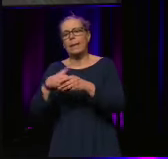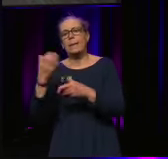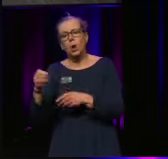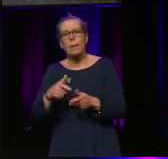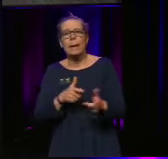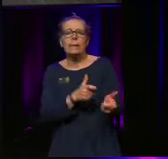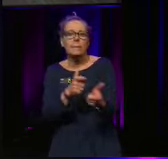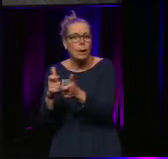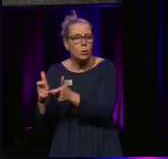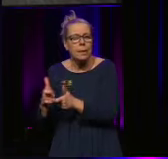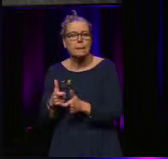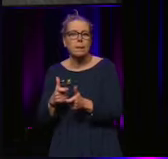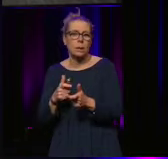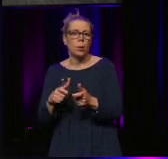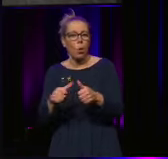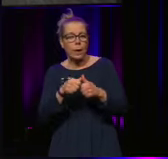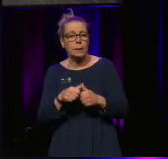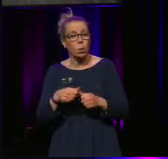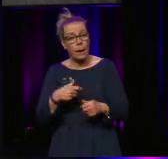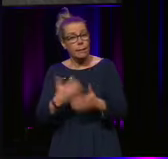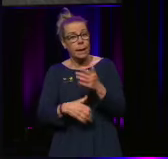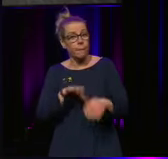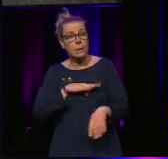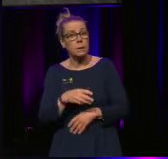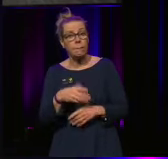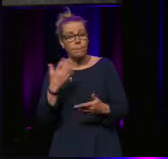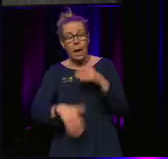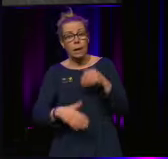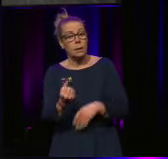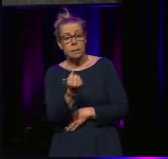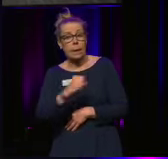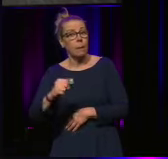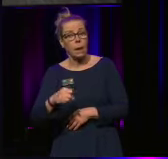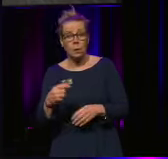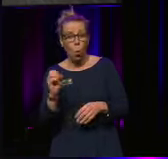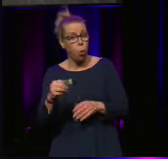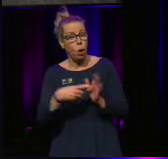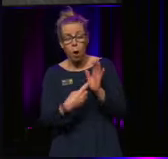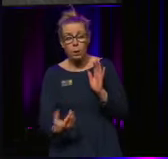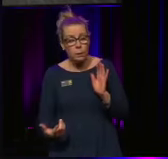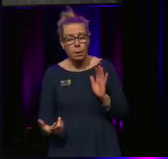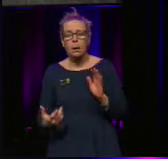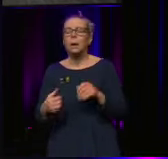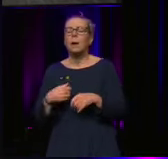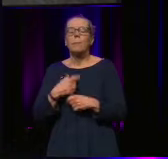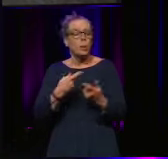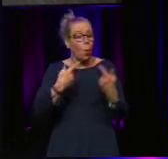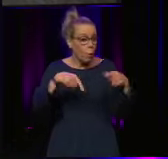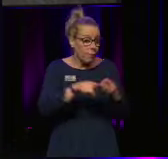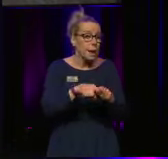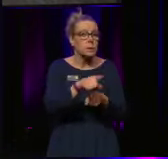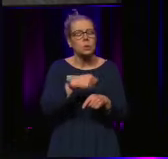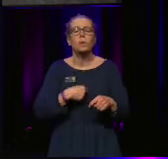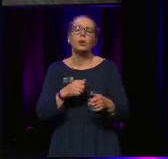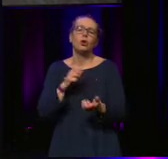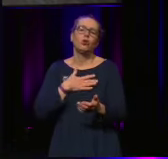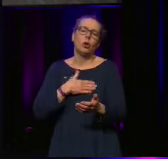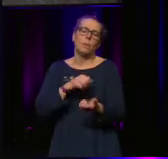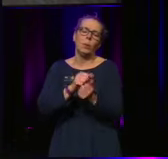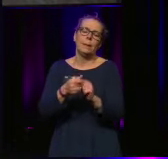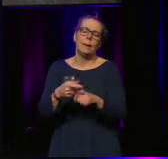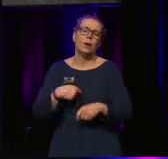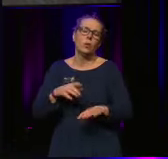är kriminaliserat. Jag anser att det gör varken till eller från, men det var en fråga där man kunde komma överens, och så tycker väl politikerna att de visar lite handlingskraft